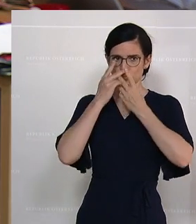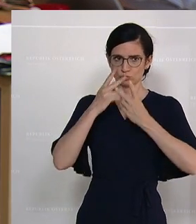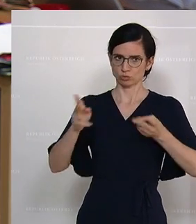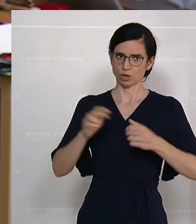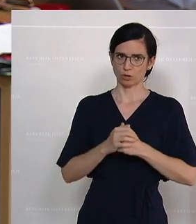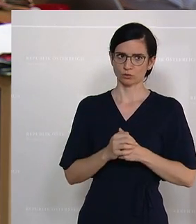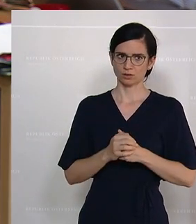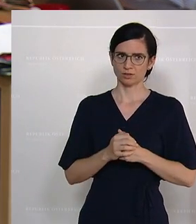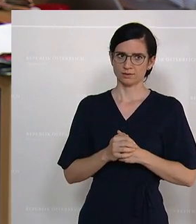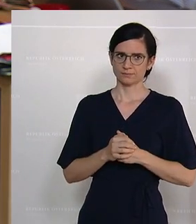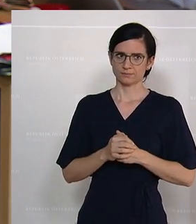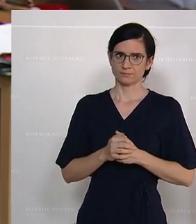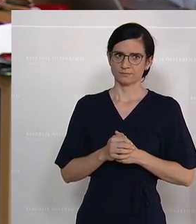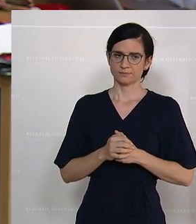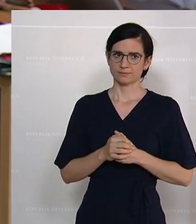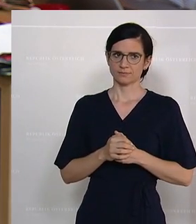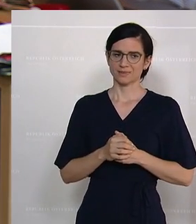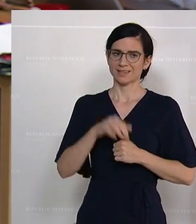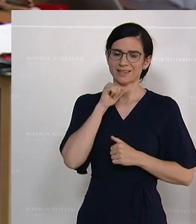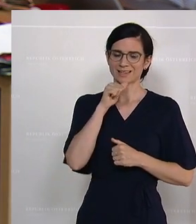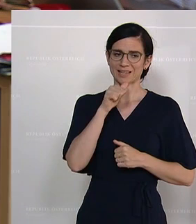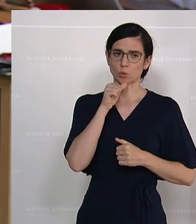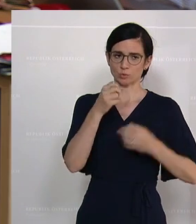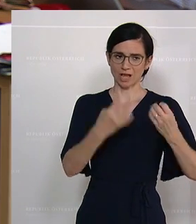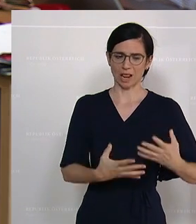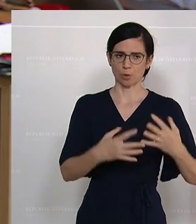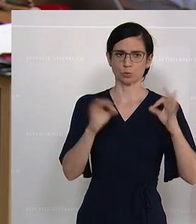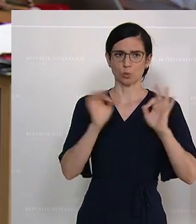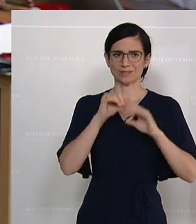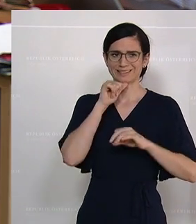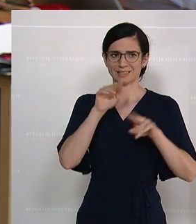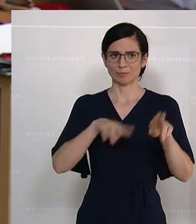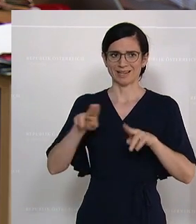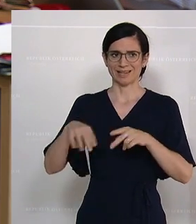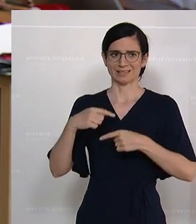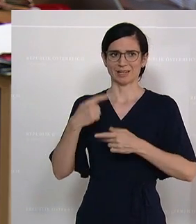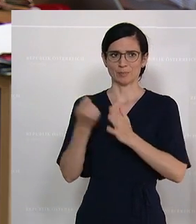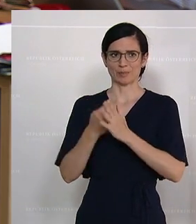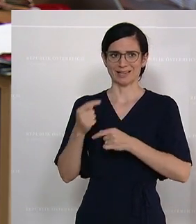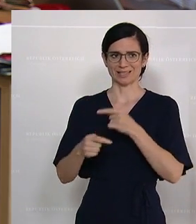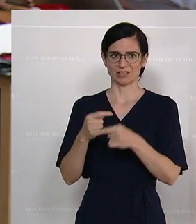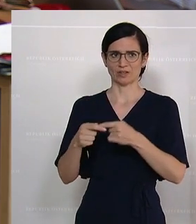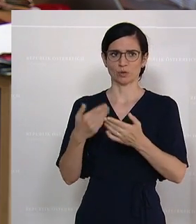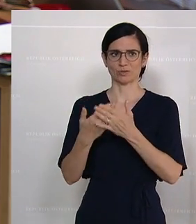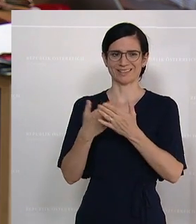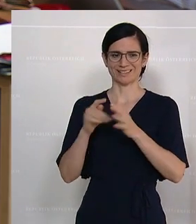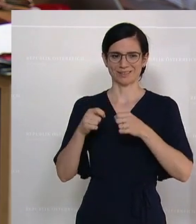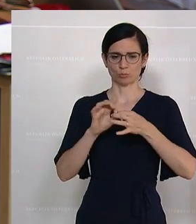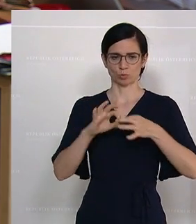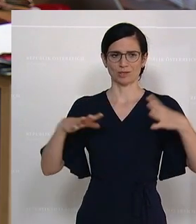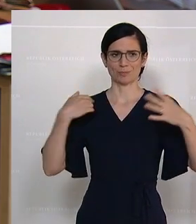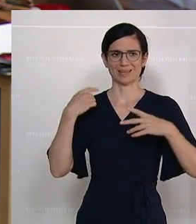es hier keine unerlaubten oder unberechtigten preisentwicklungen gibt dafür gibt es die unabhängige